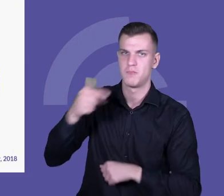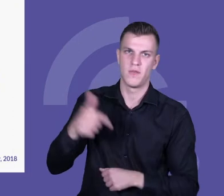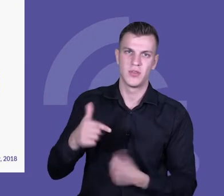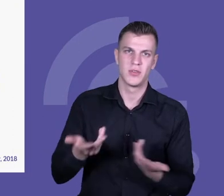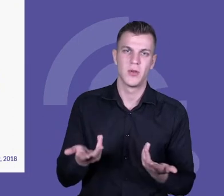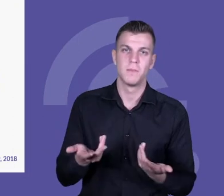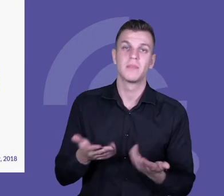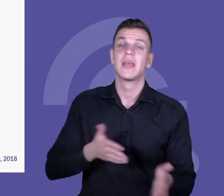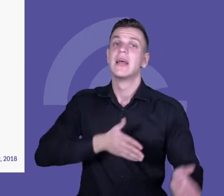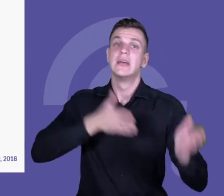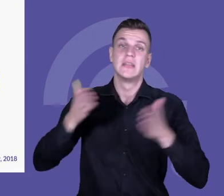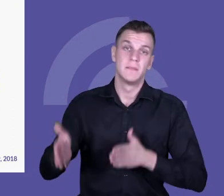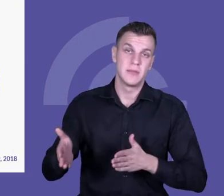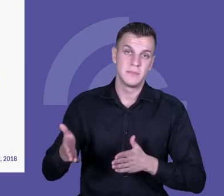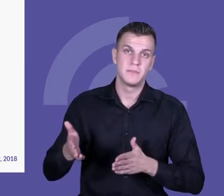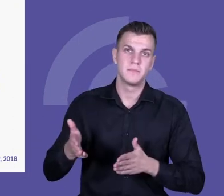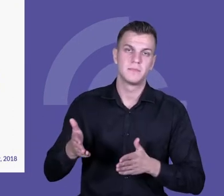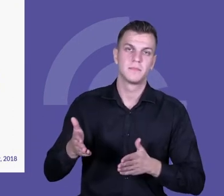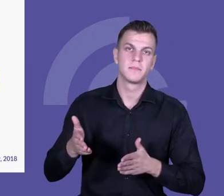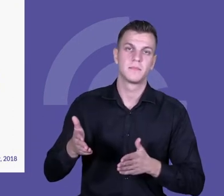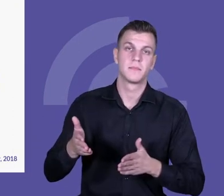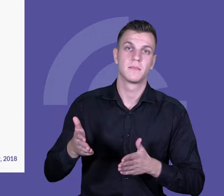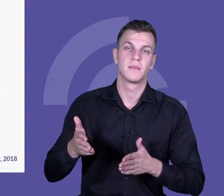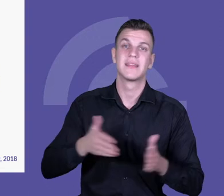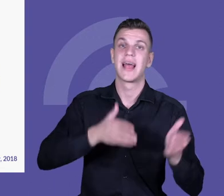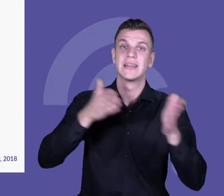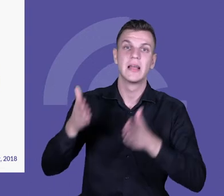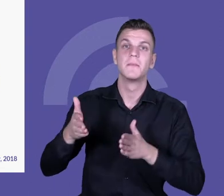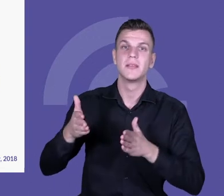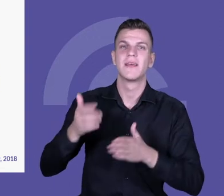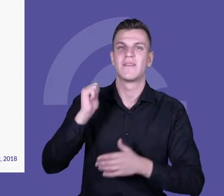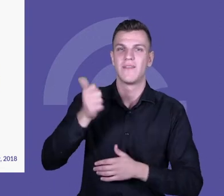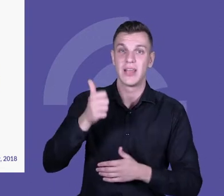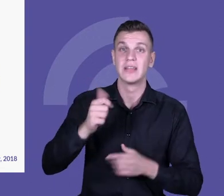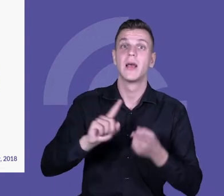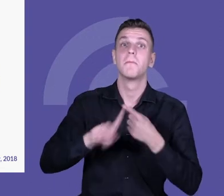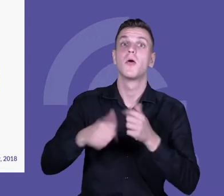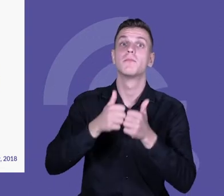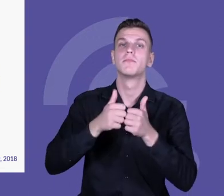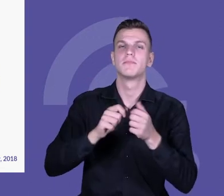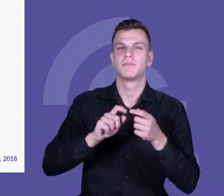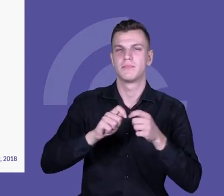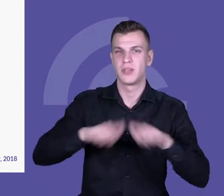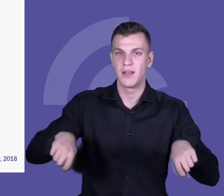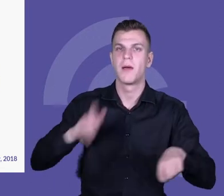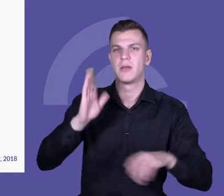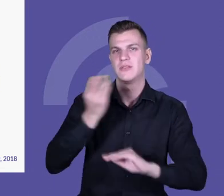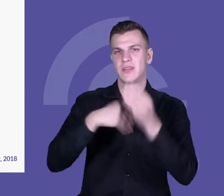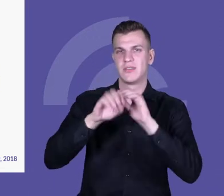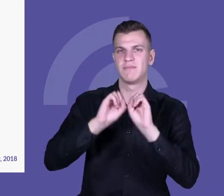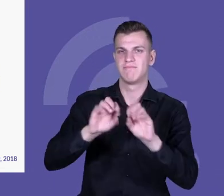chyba kompetencja, której poświęcimy cały moduł drugi naszego spotkania po przerwie, to jest kwestia dydaktyki